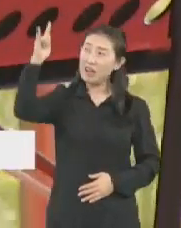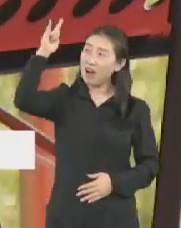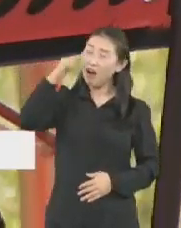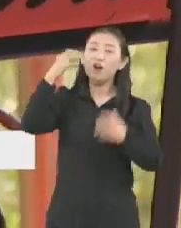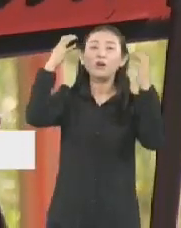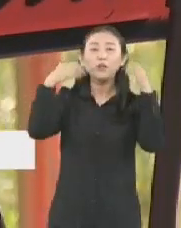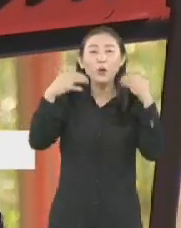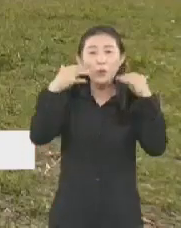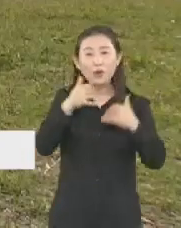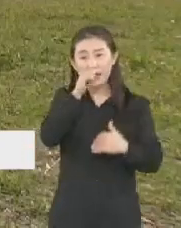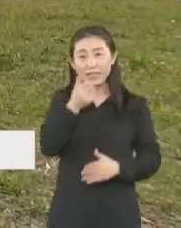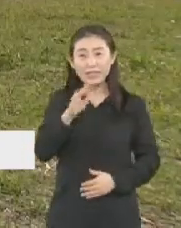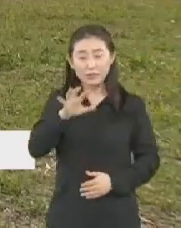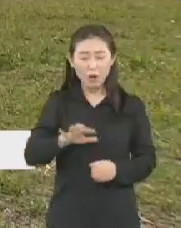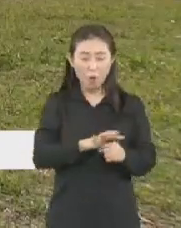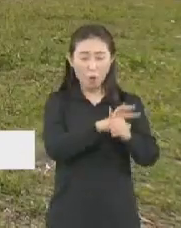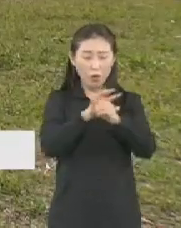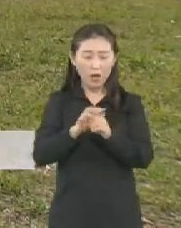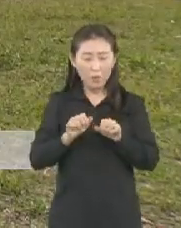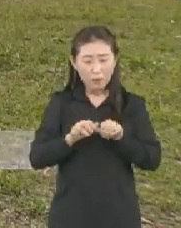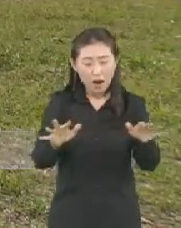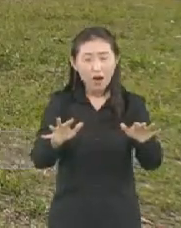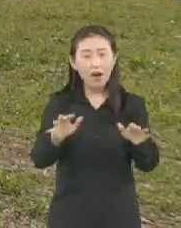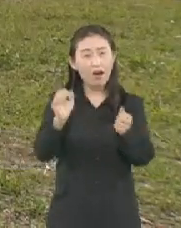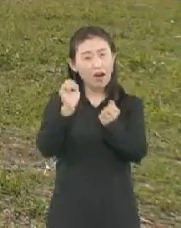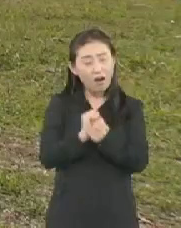코로나19 확산에 대한 걱정 속에서도